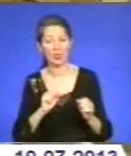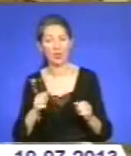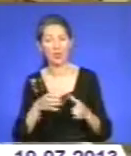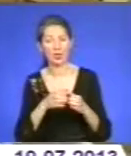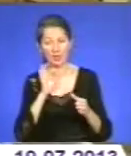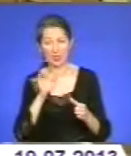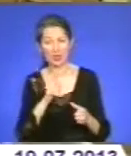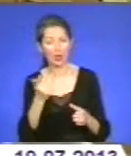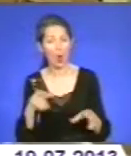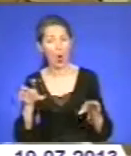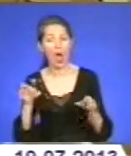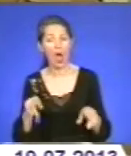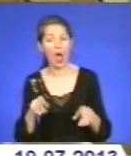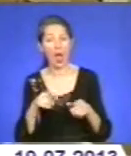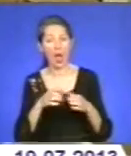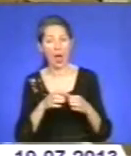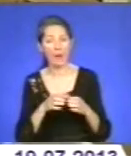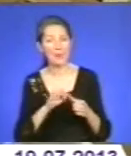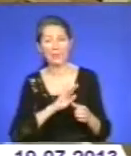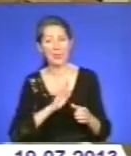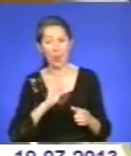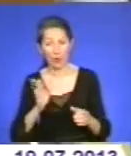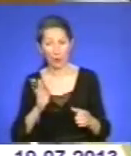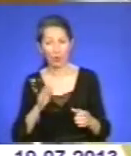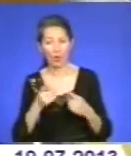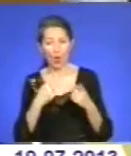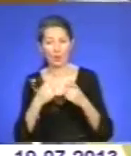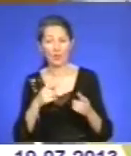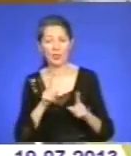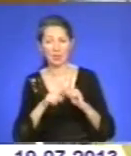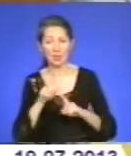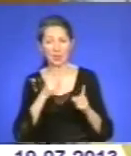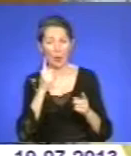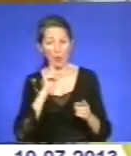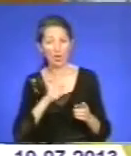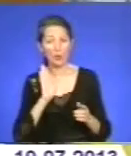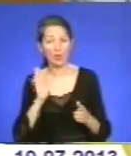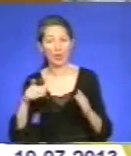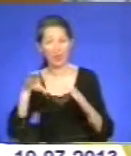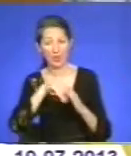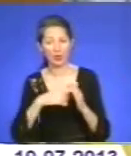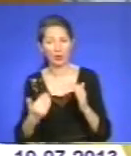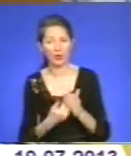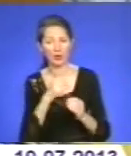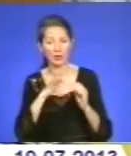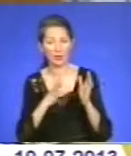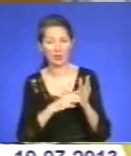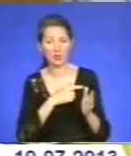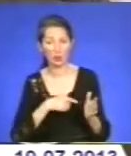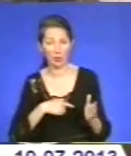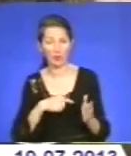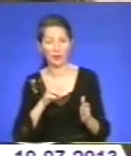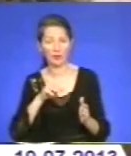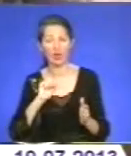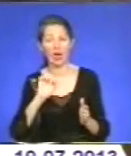будуть ходити на сесії, поки не буде введено 19 нових депутатів. Перший заступник голови обласної ради Сергій Тарашевський пояснив, що